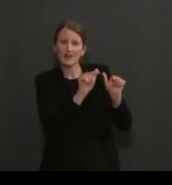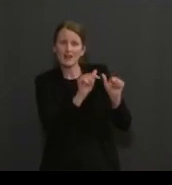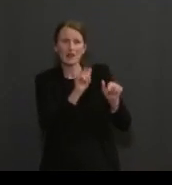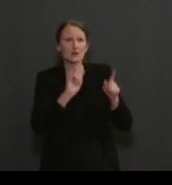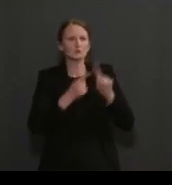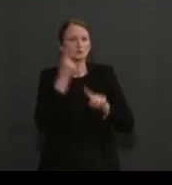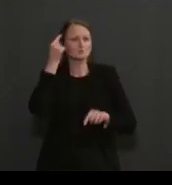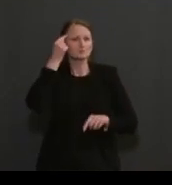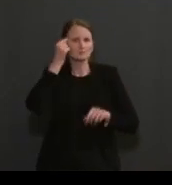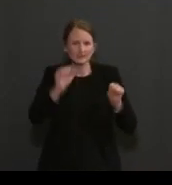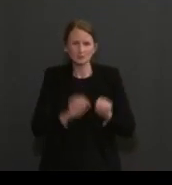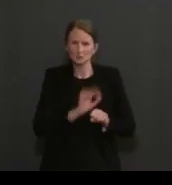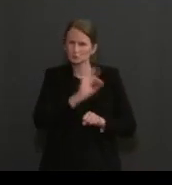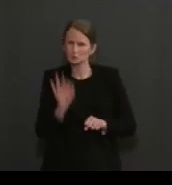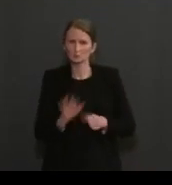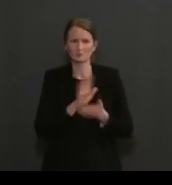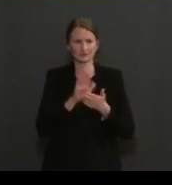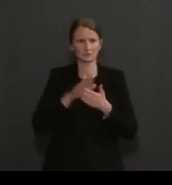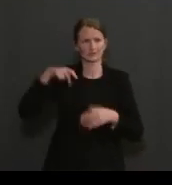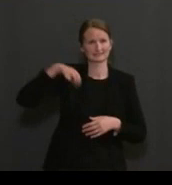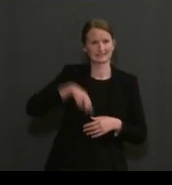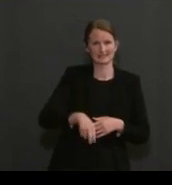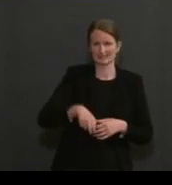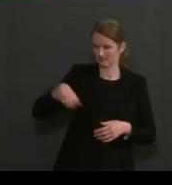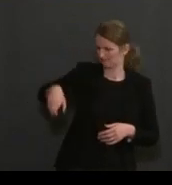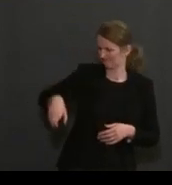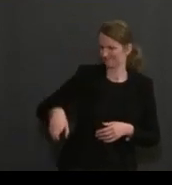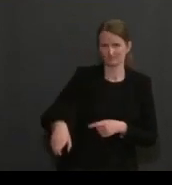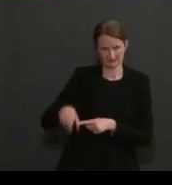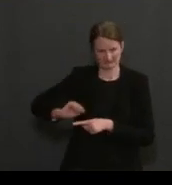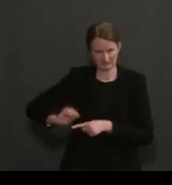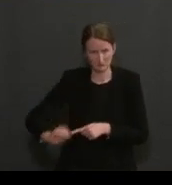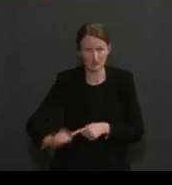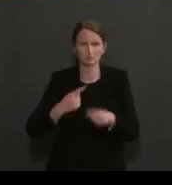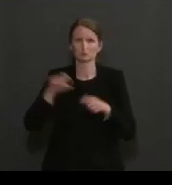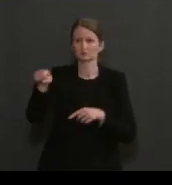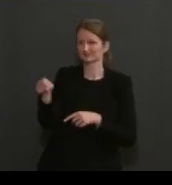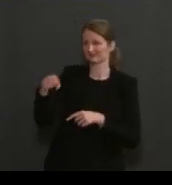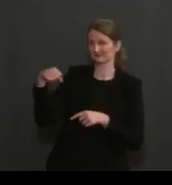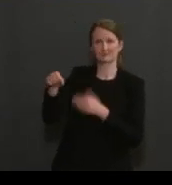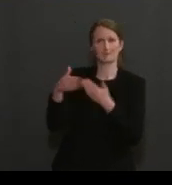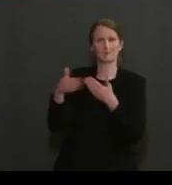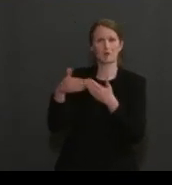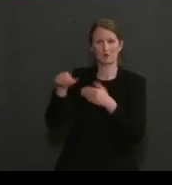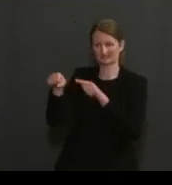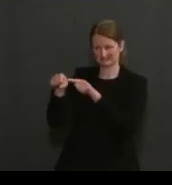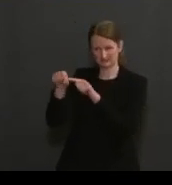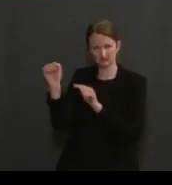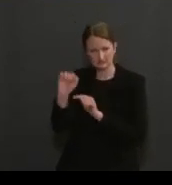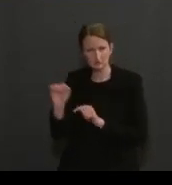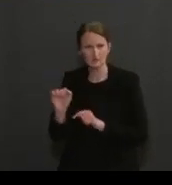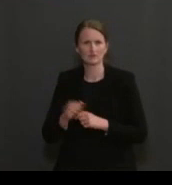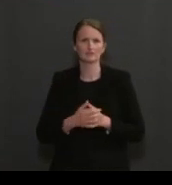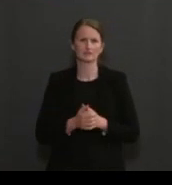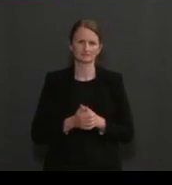l'on touche éventuellement avec les mains. Alors si vous cherchez un sujet pour vous faire un peu sourire, ce sera le point final de